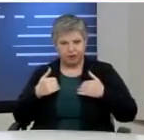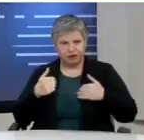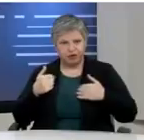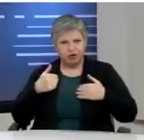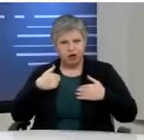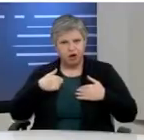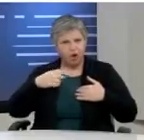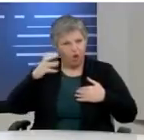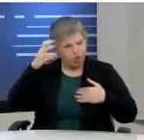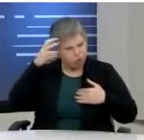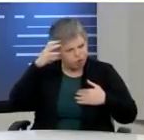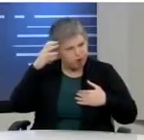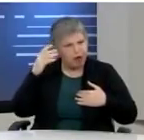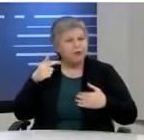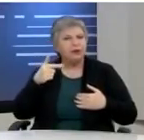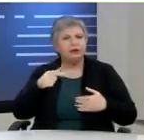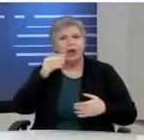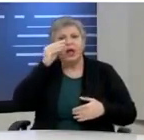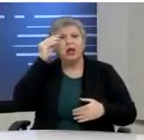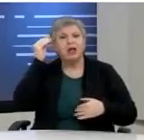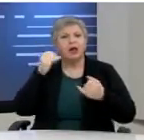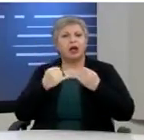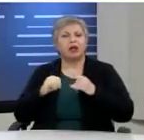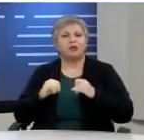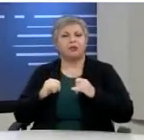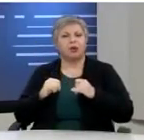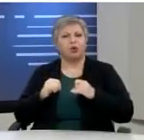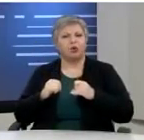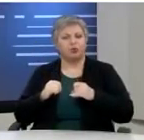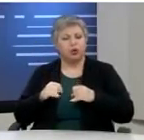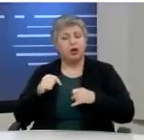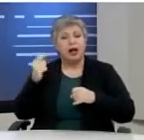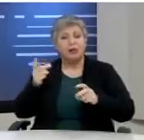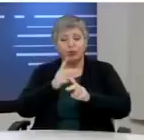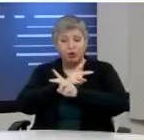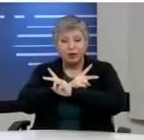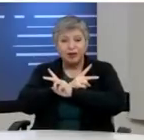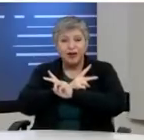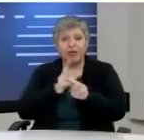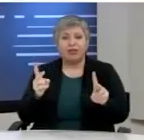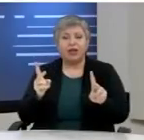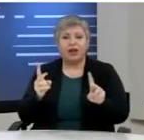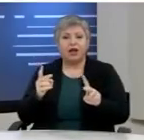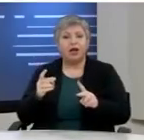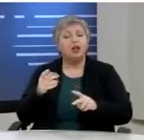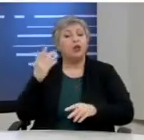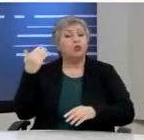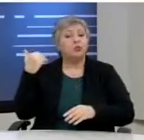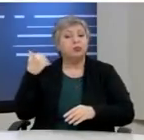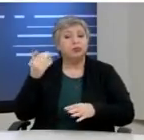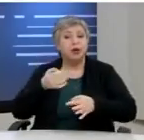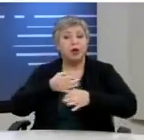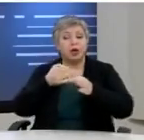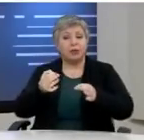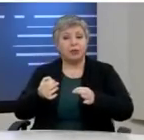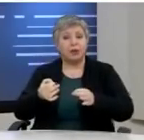ο Κώστας Καραμαλής ως Πρωθυπουργός είχε αναφερθεί με σαφήνεια ότι